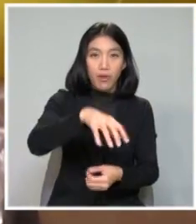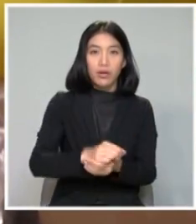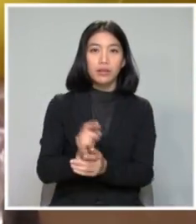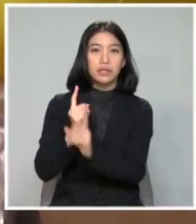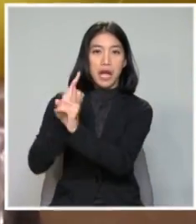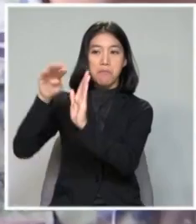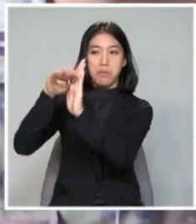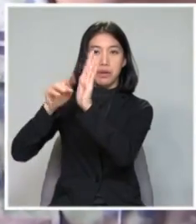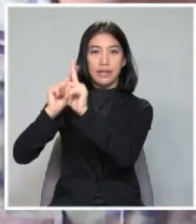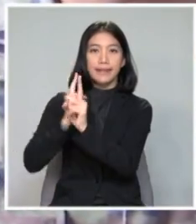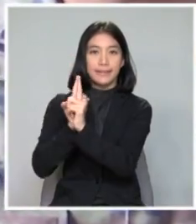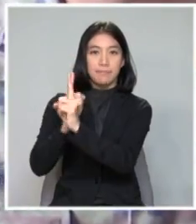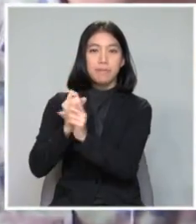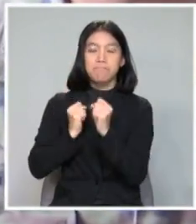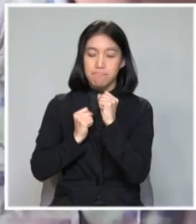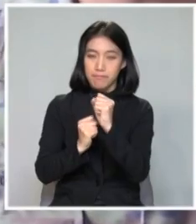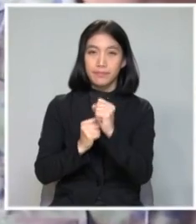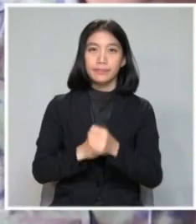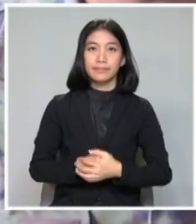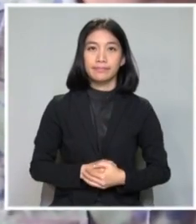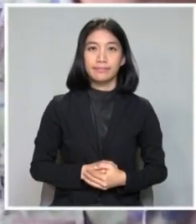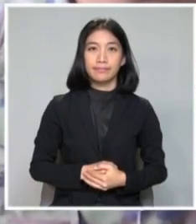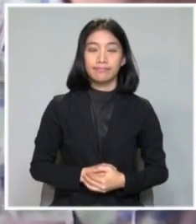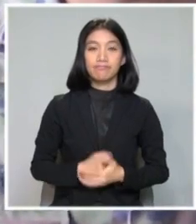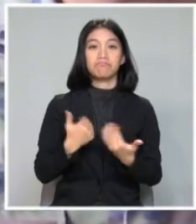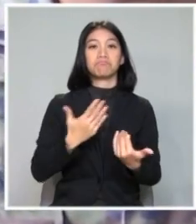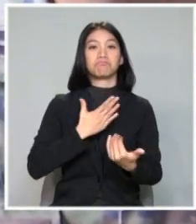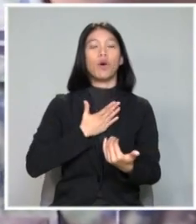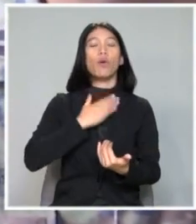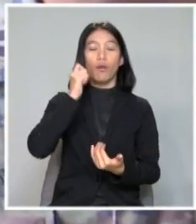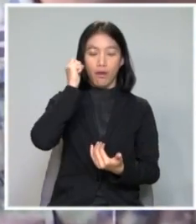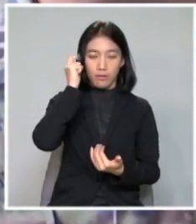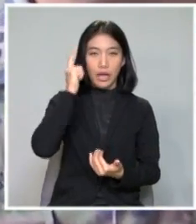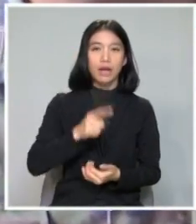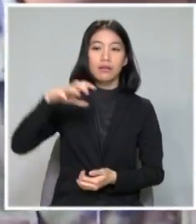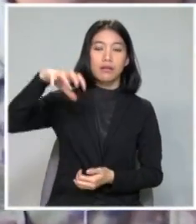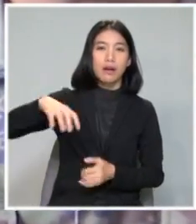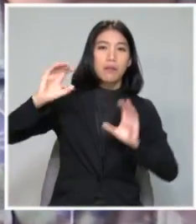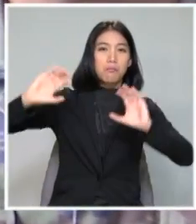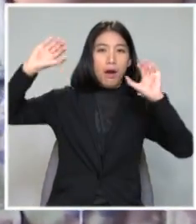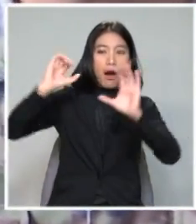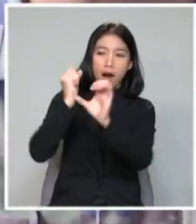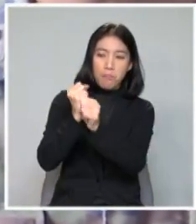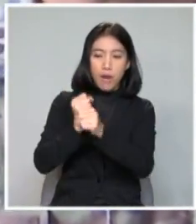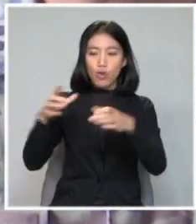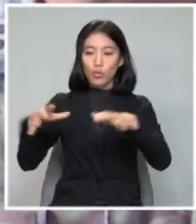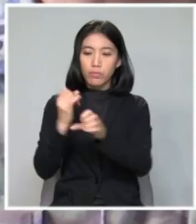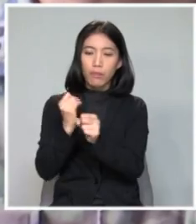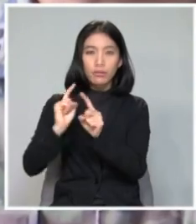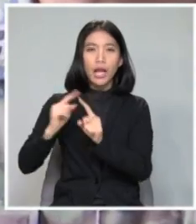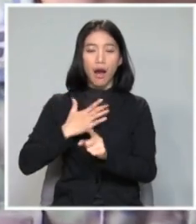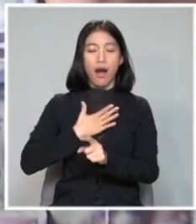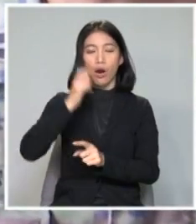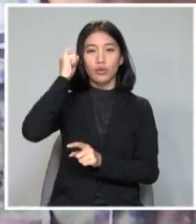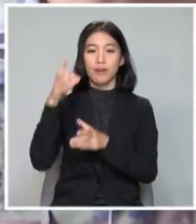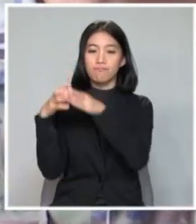ำหนด เราก็มีความเข้าใจครับในภาครัฐครับและในคณะทำงานแล้วก็หวังว่าที่เ